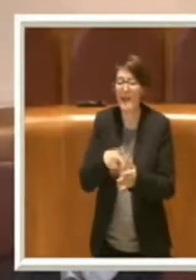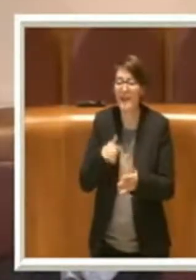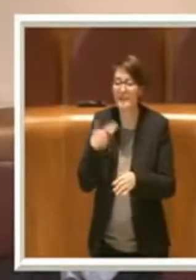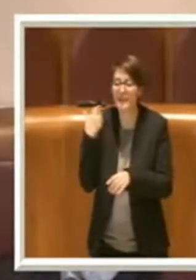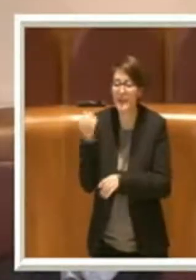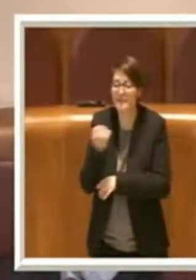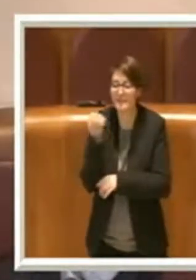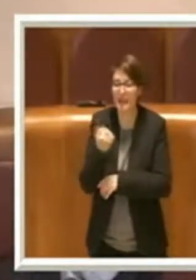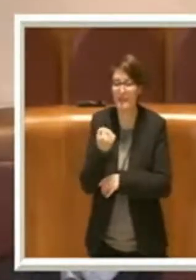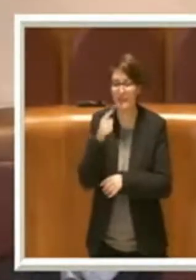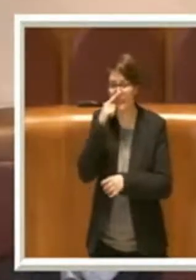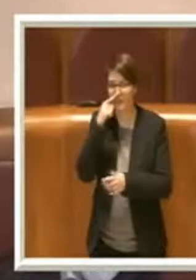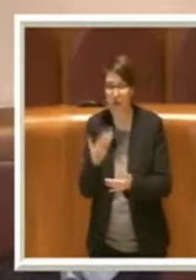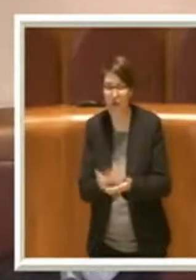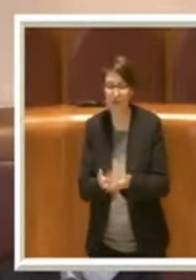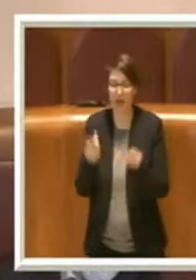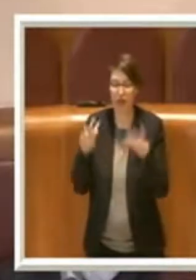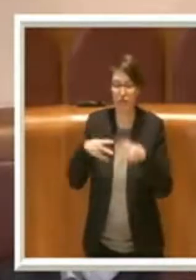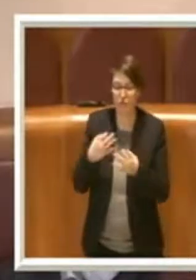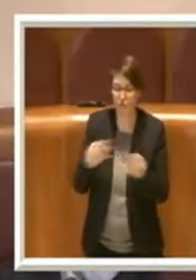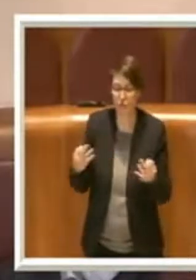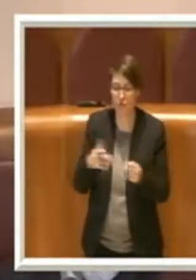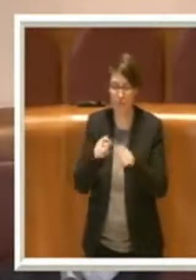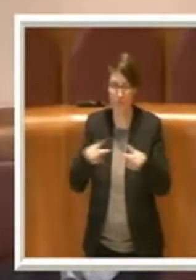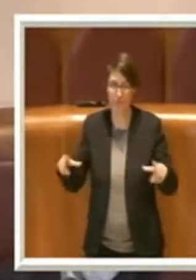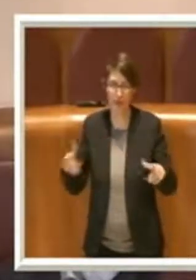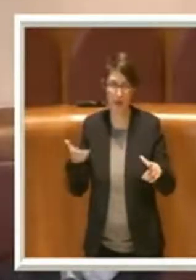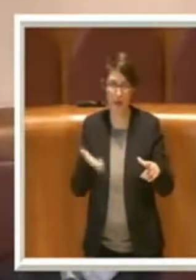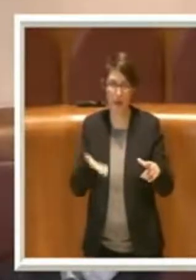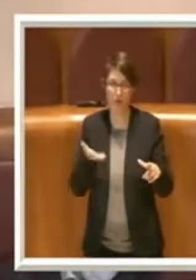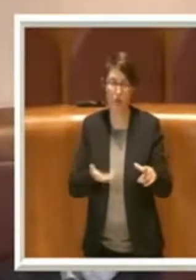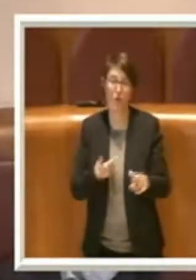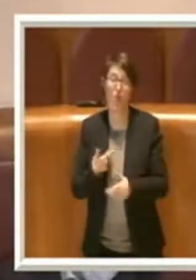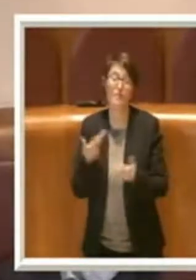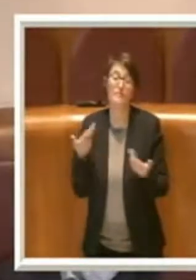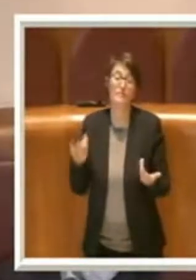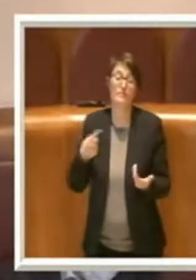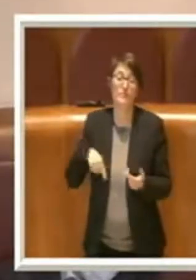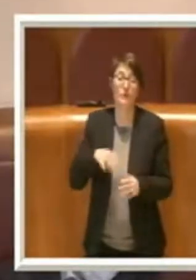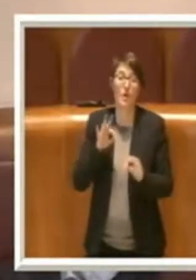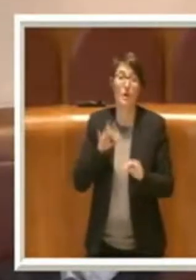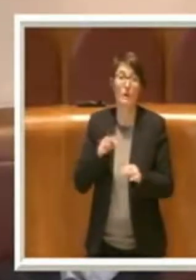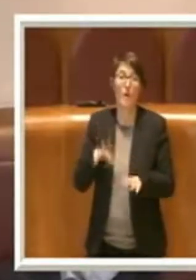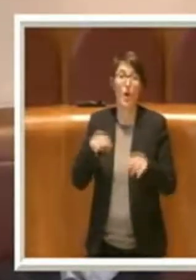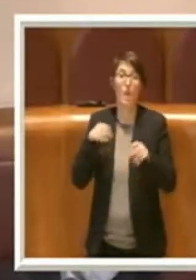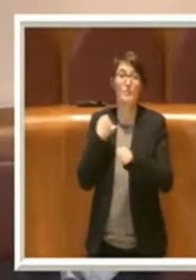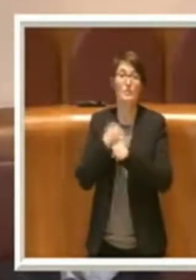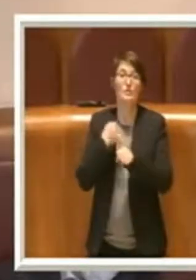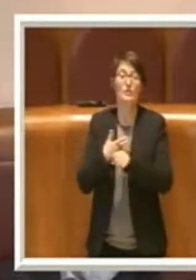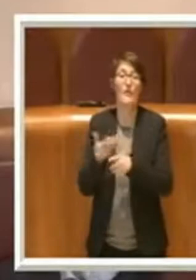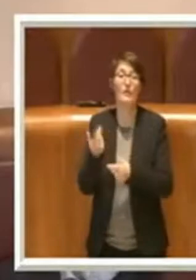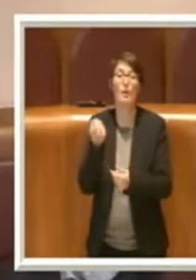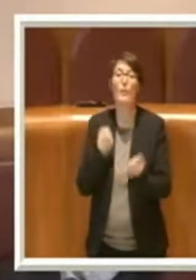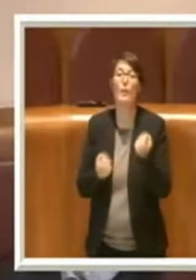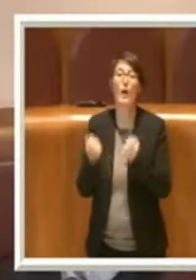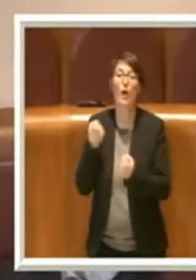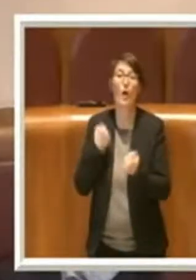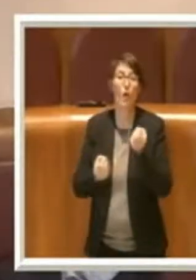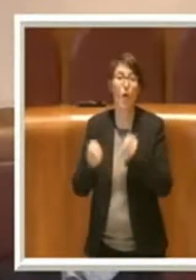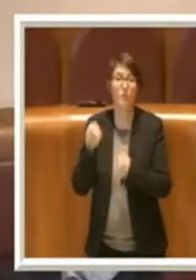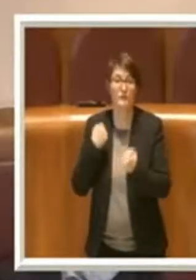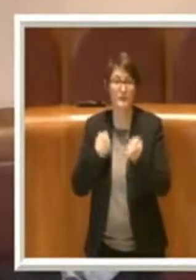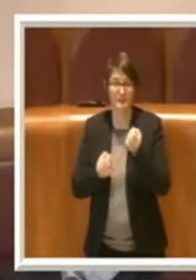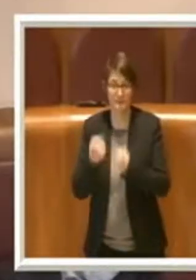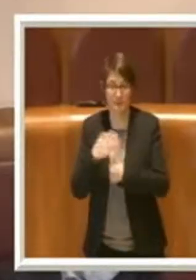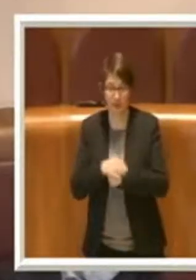efficiente, importante, efficace per la città di Roma. Abbiamo agito appunto in economia, ma come sapete bene questa amministrazione ha